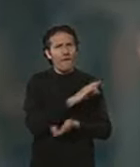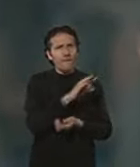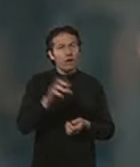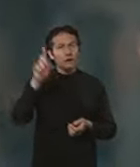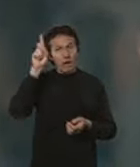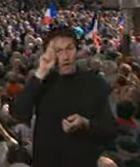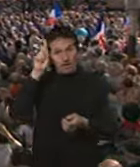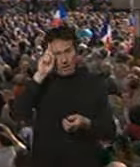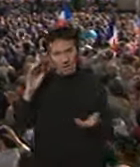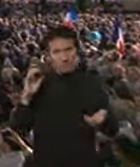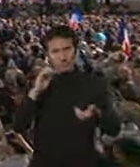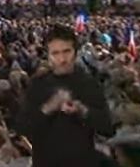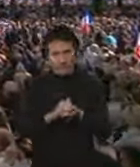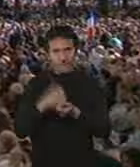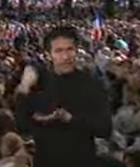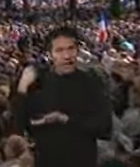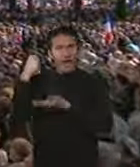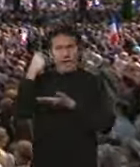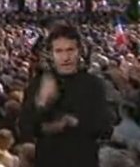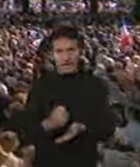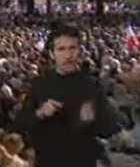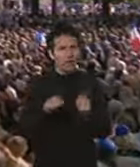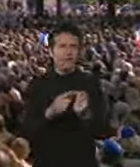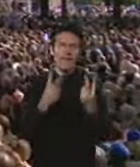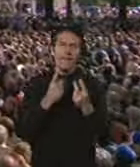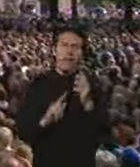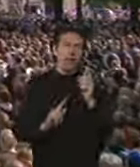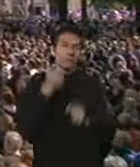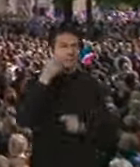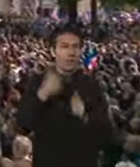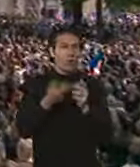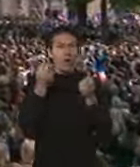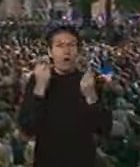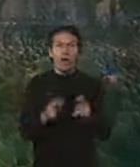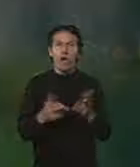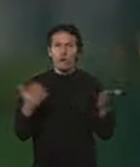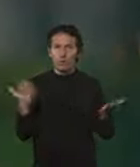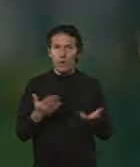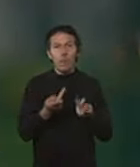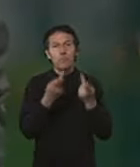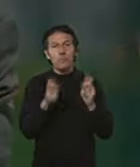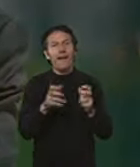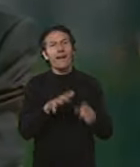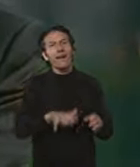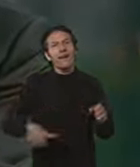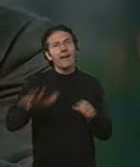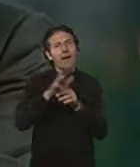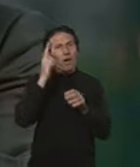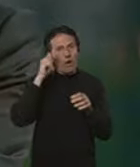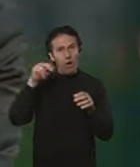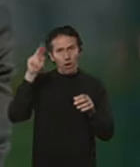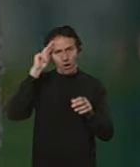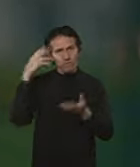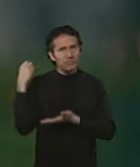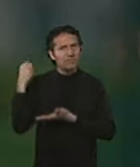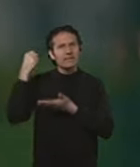franco-allemande nous avons reçu en héritage comme un trésor la paix en Europe nous